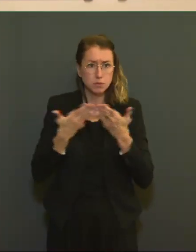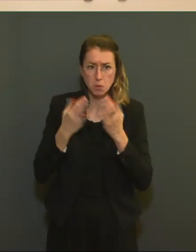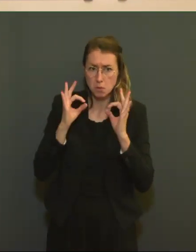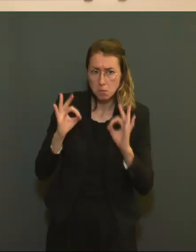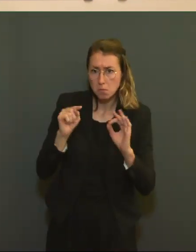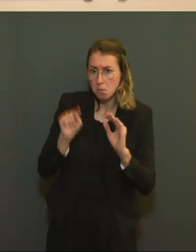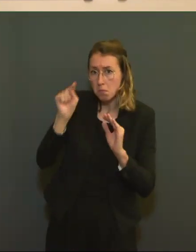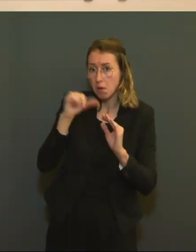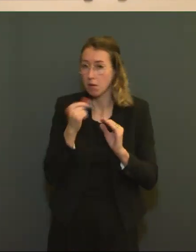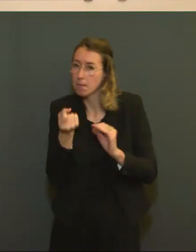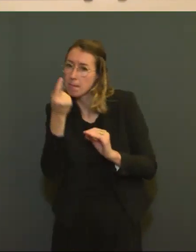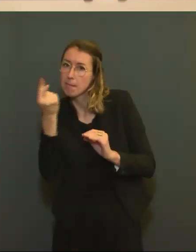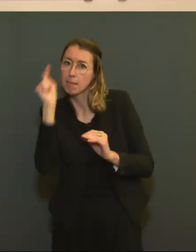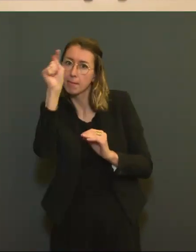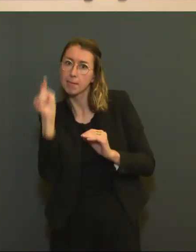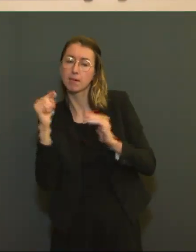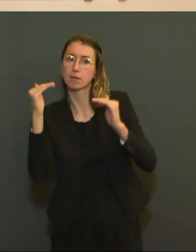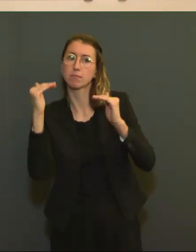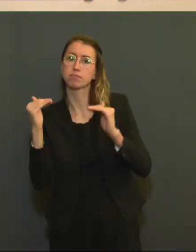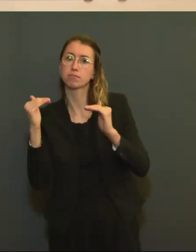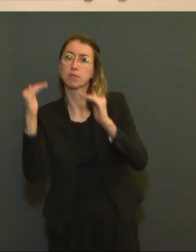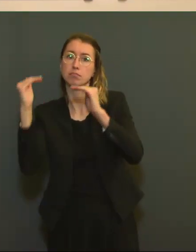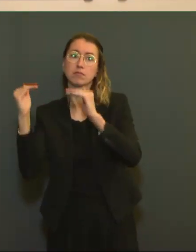du nombre en l'occurrence.